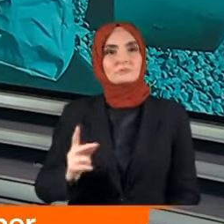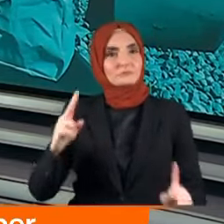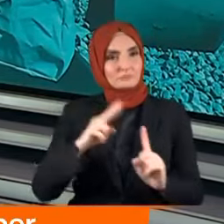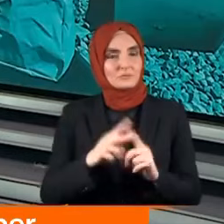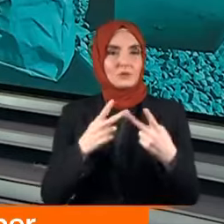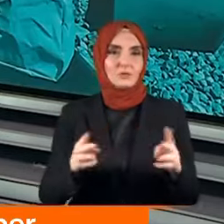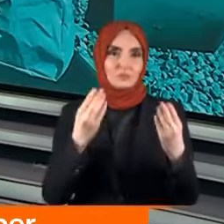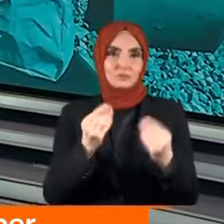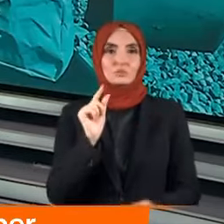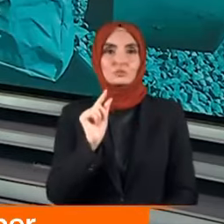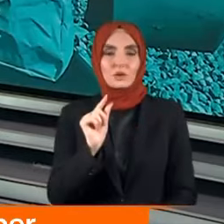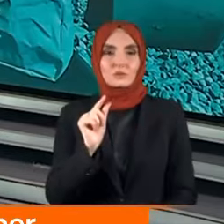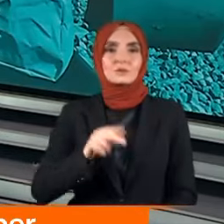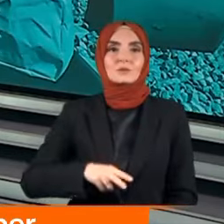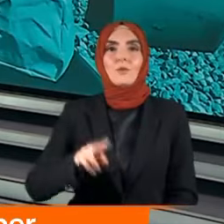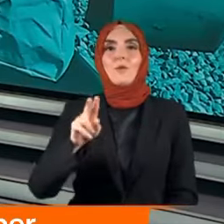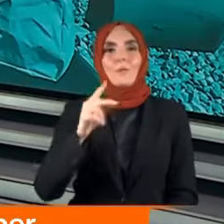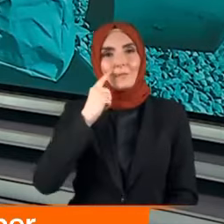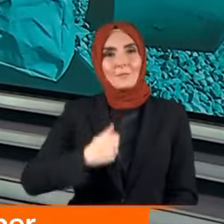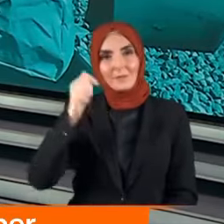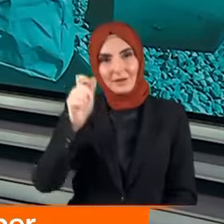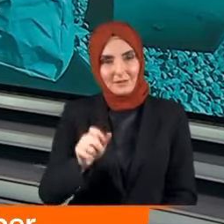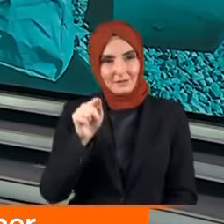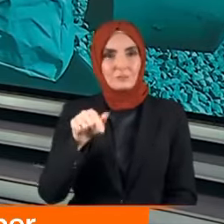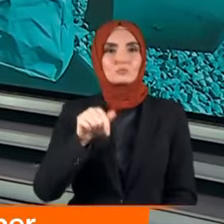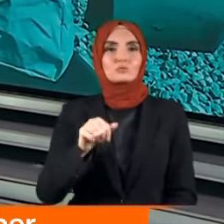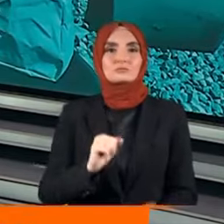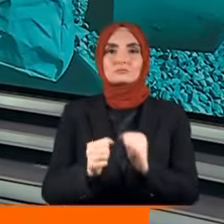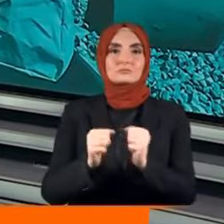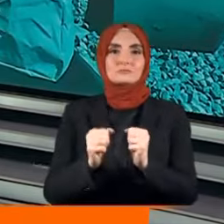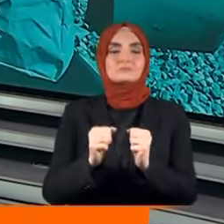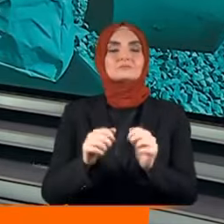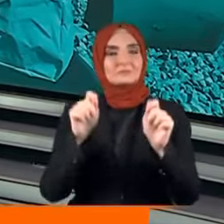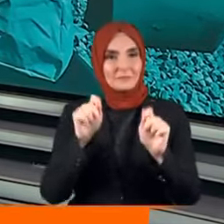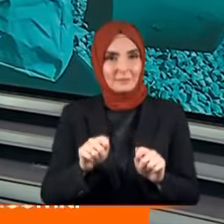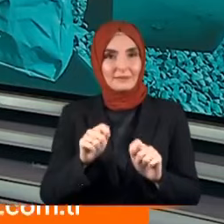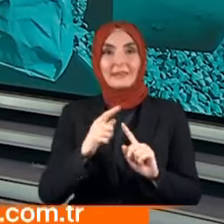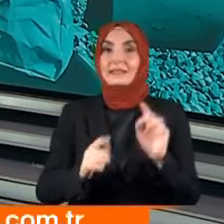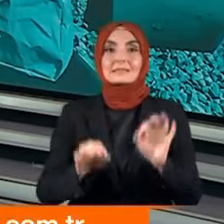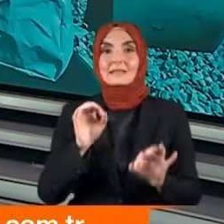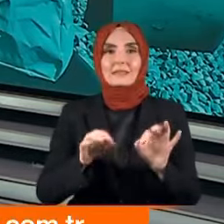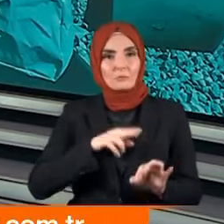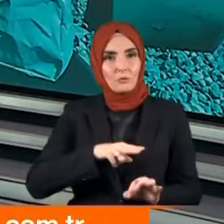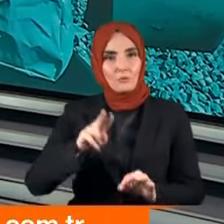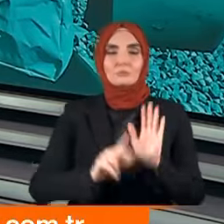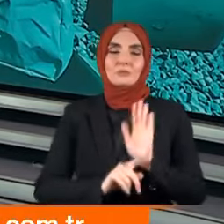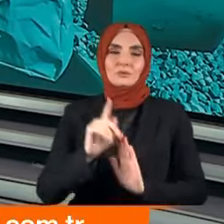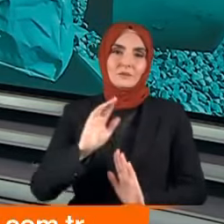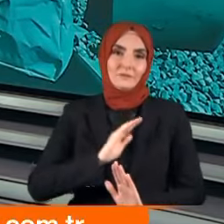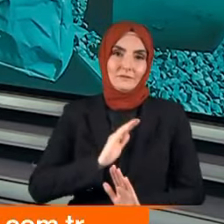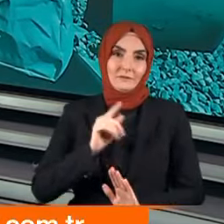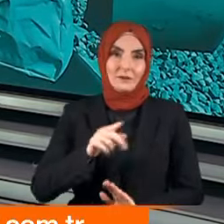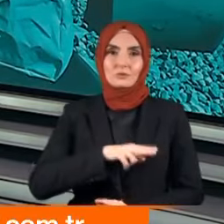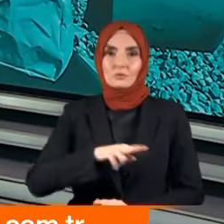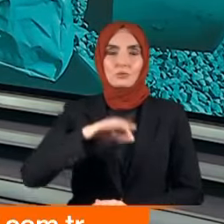Bakanı Abdülkadir Uraloğlu bugün Vatman koltuğundaydı. Test sürüşü başarıyla tamamlandı. Peki hat hangi duraklardan